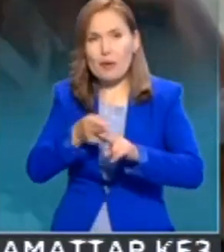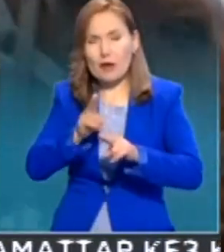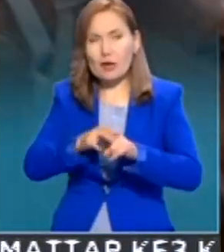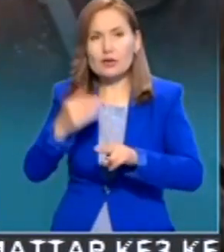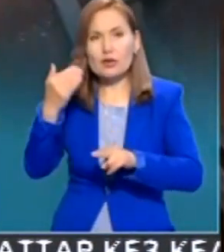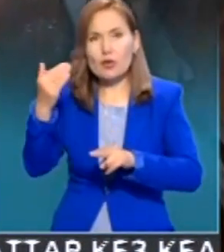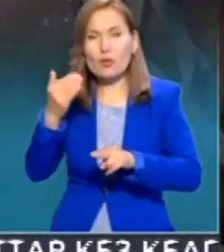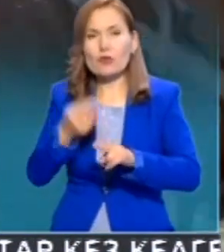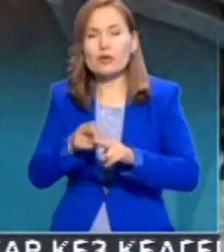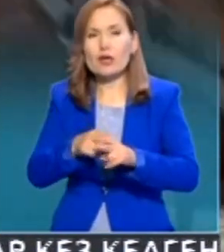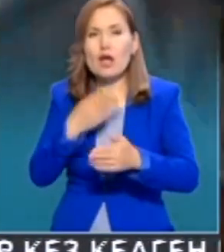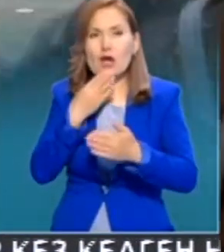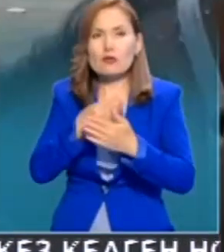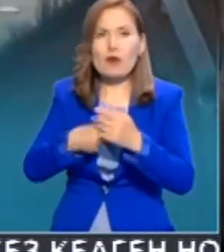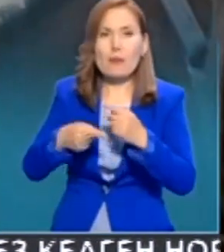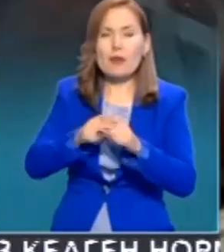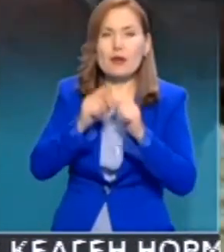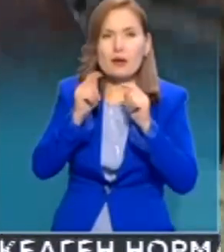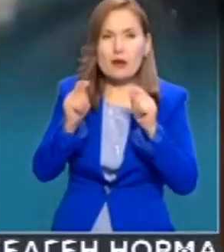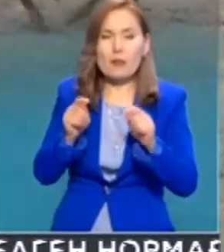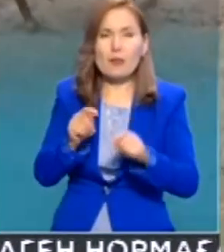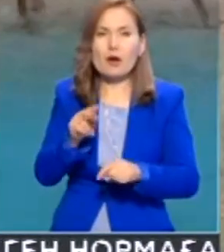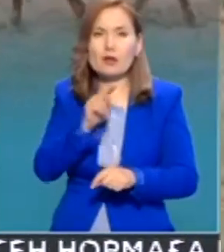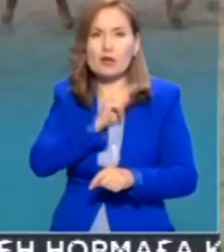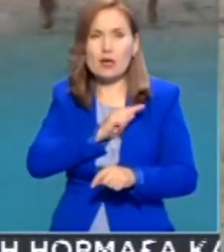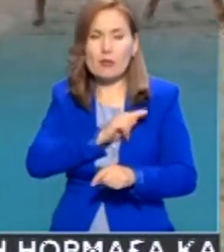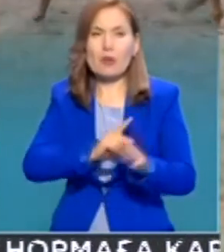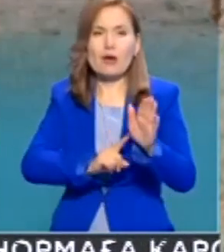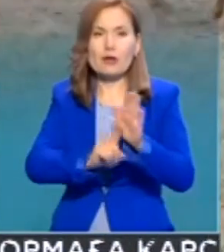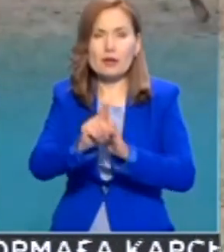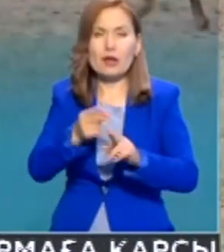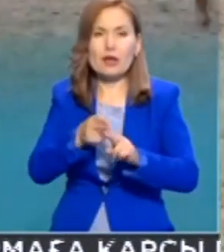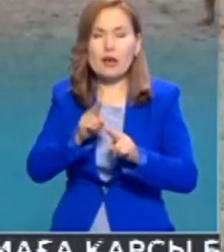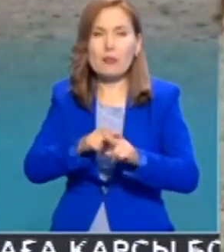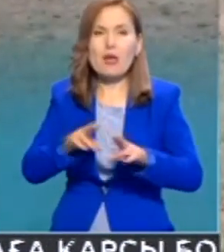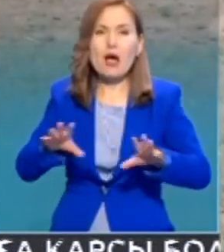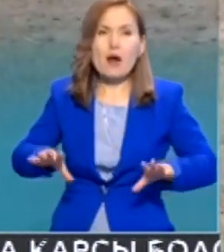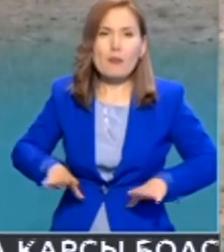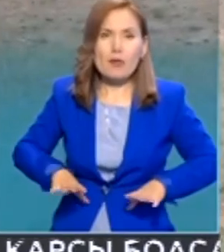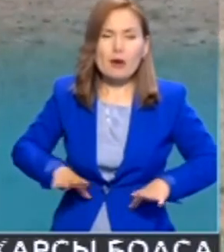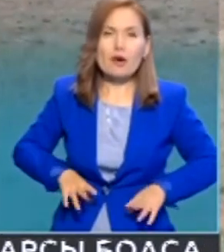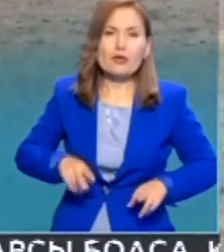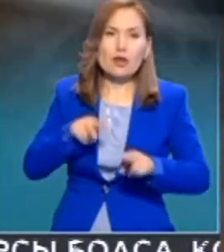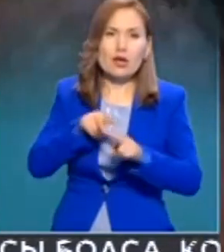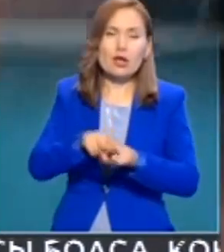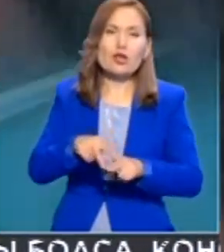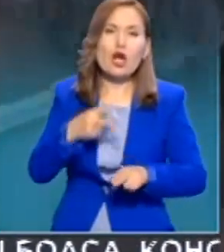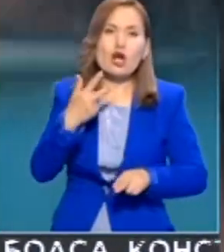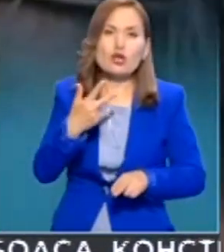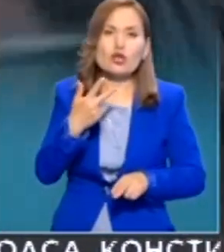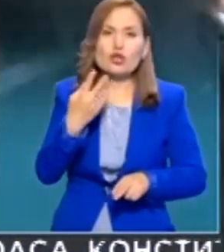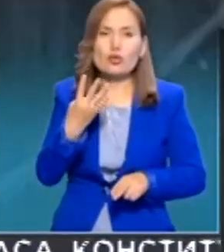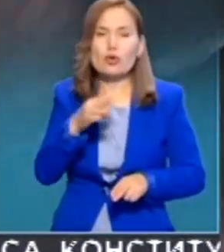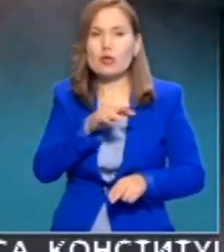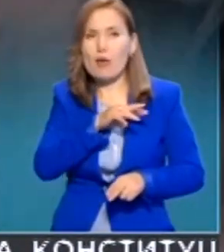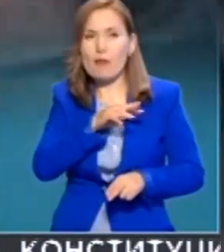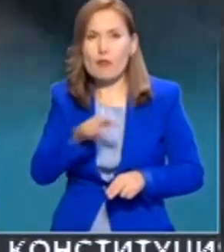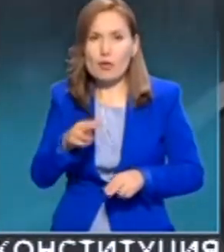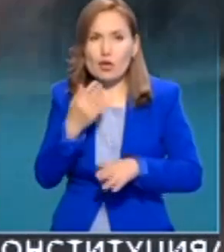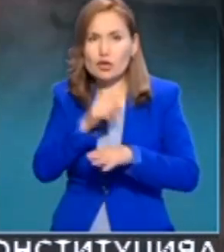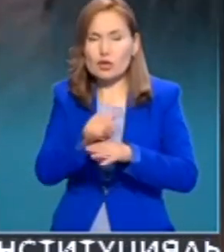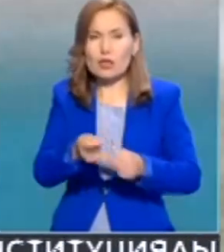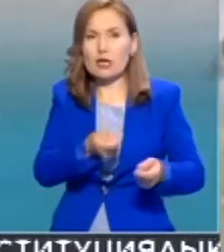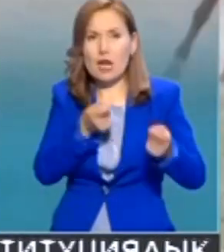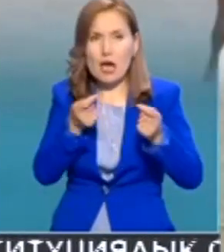Ол осы ауылда жеке қожалық ашып, кәсібін дөңгелетіп отыр. Көкпарға түсетін бағасы 3-4 миллион тұратын аттарды әкелуге де үлесін қосып